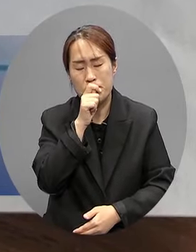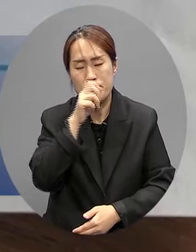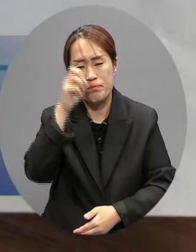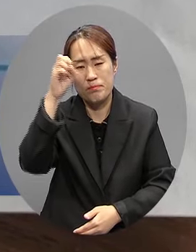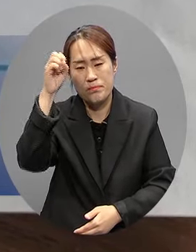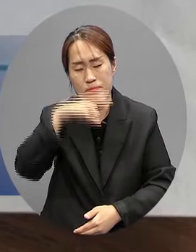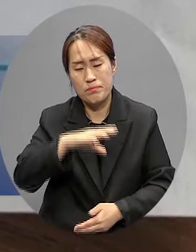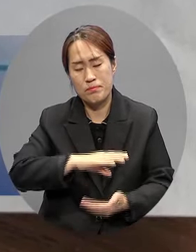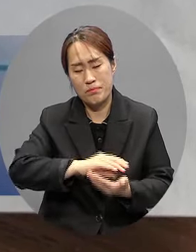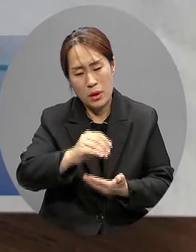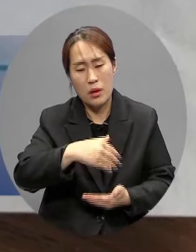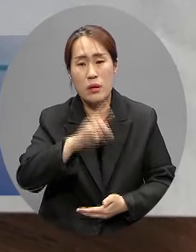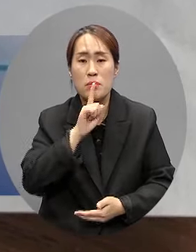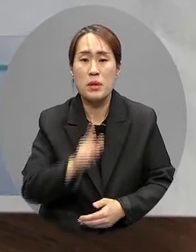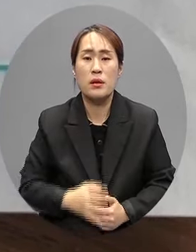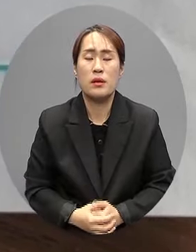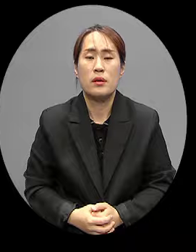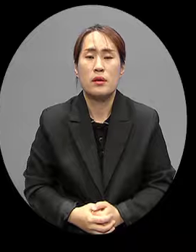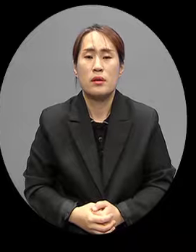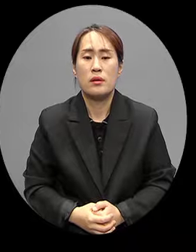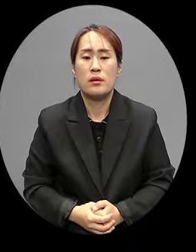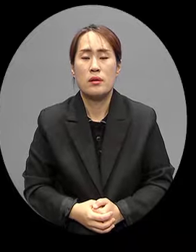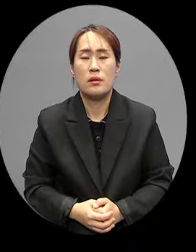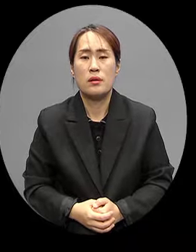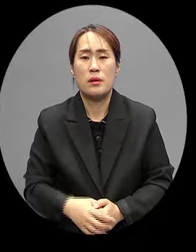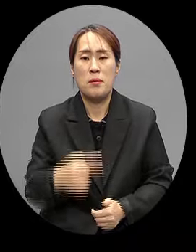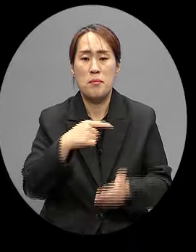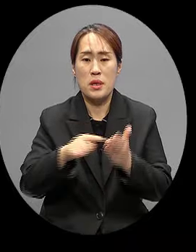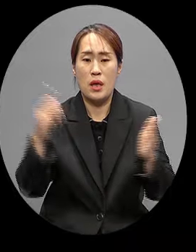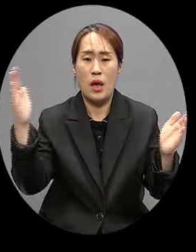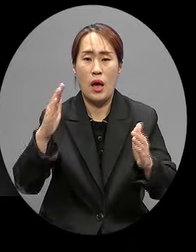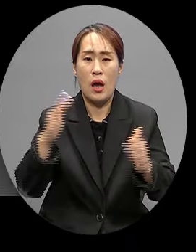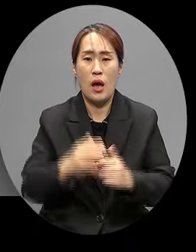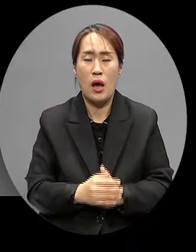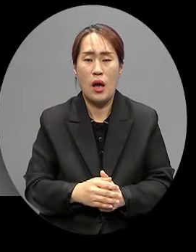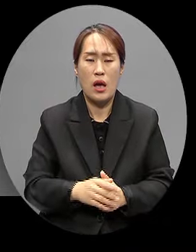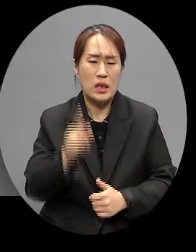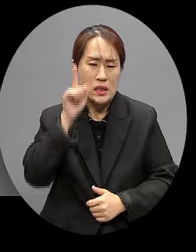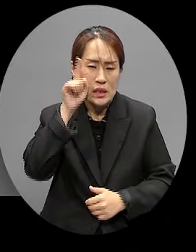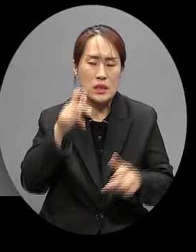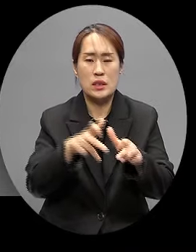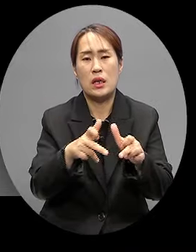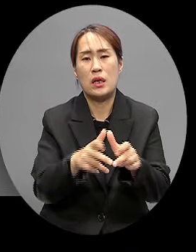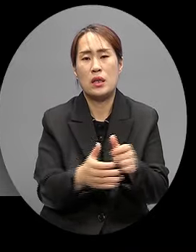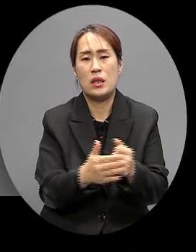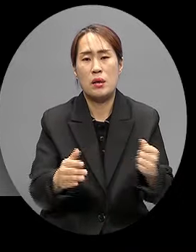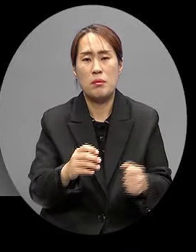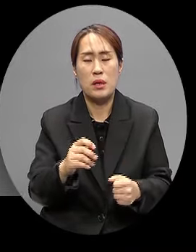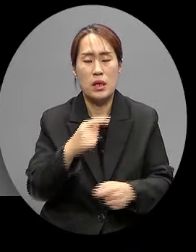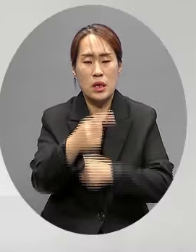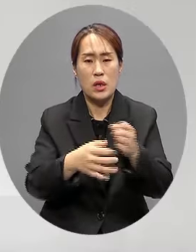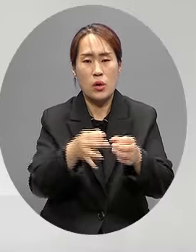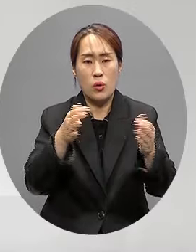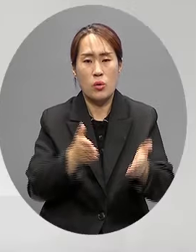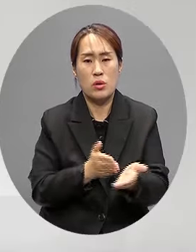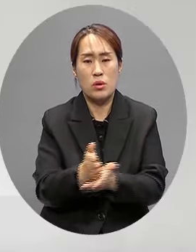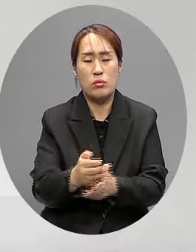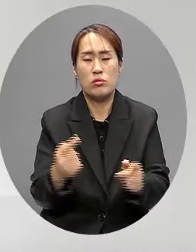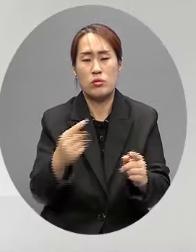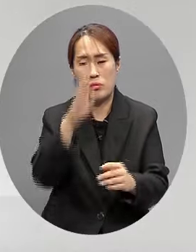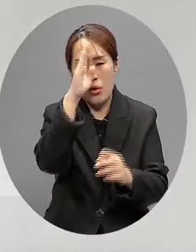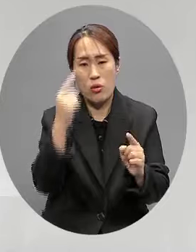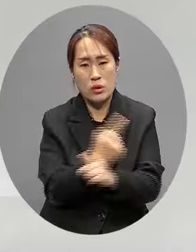그냥 다시 방으로 들어왔다고 피해학생은 외상후 스트레스 장애 등으로 12개월 동안 전문 치료가